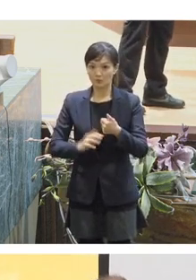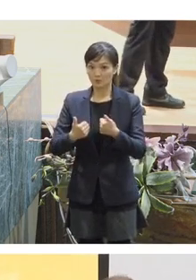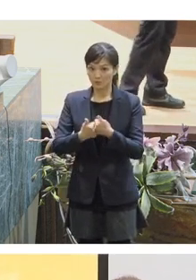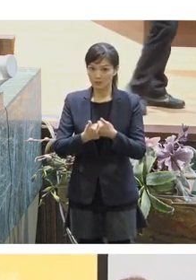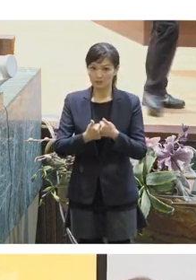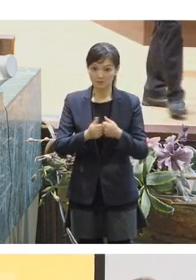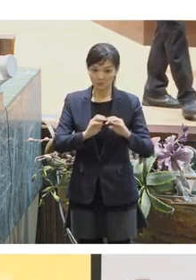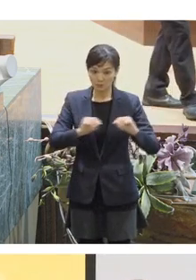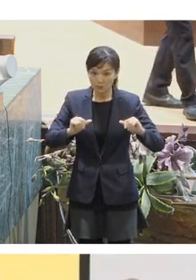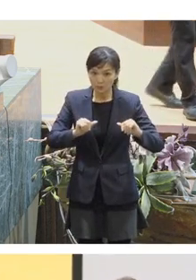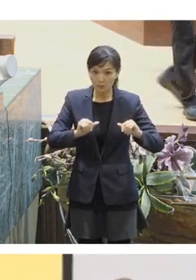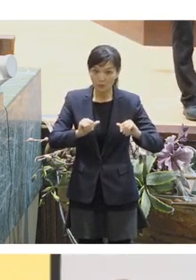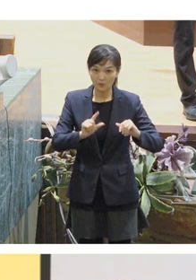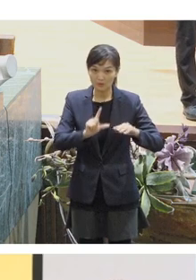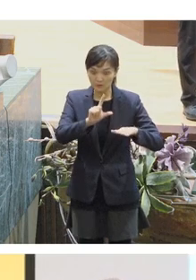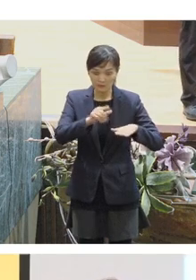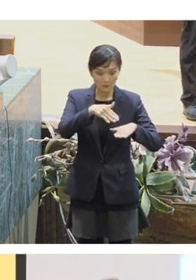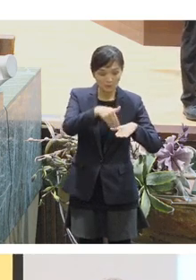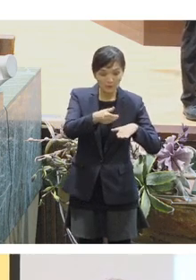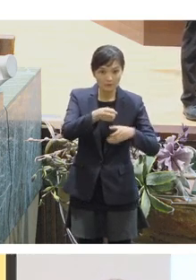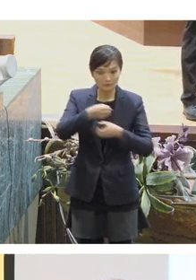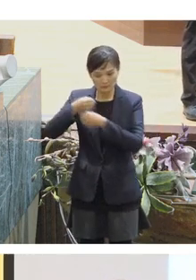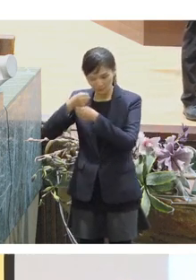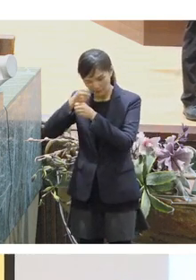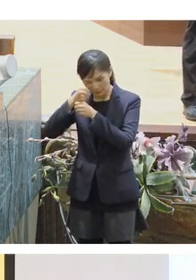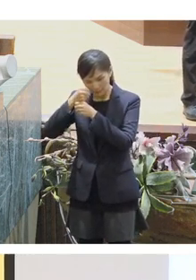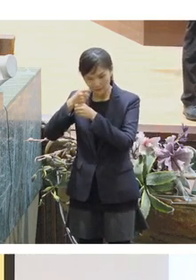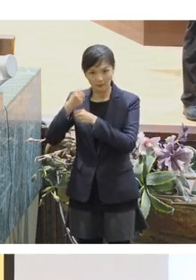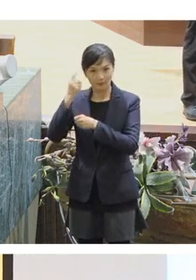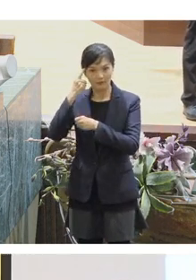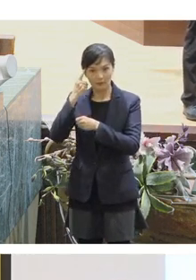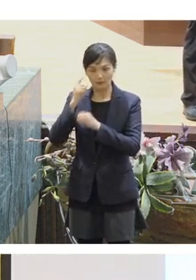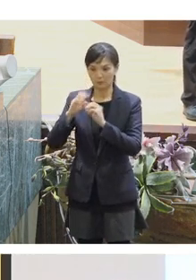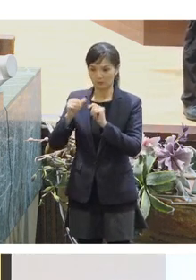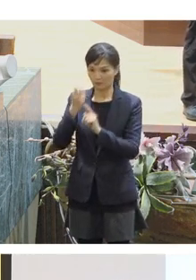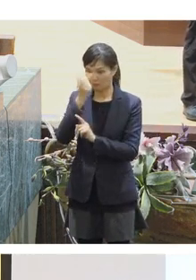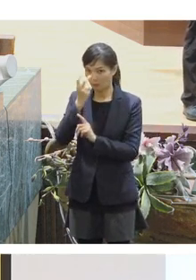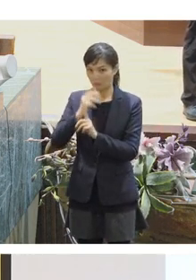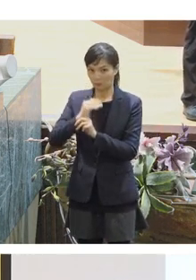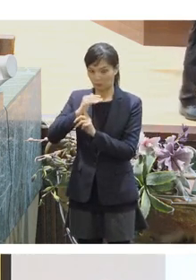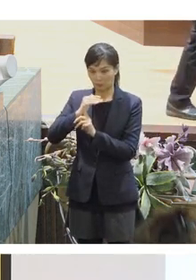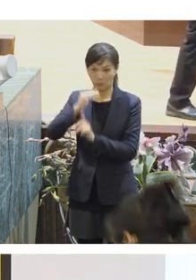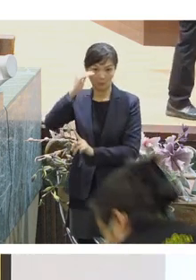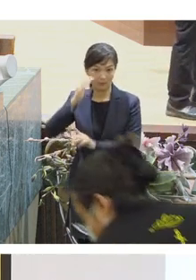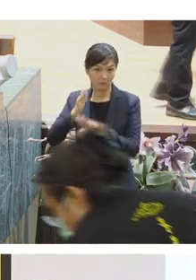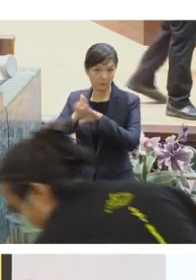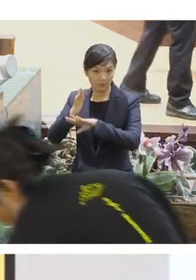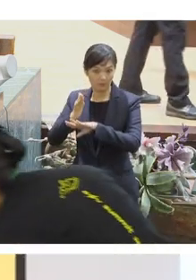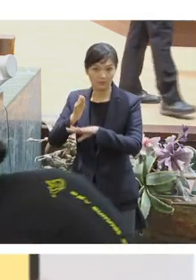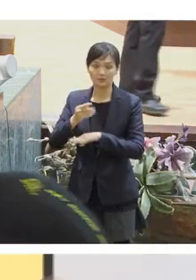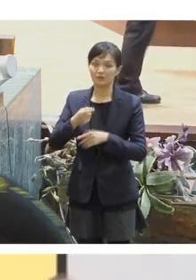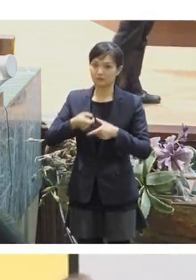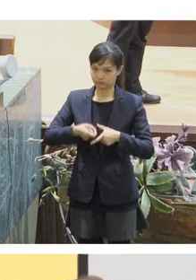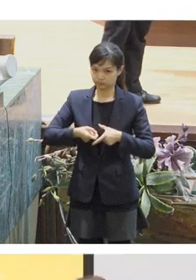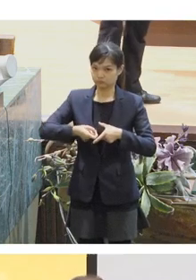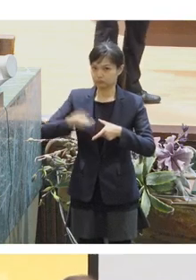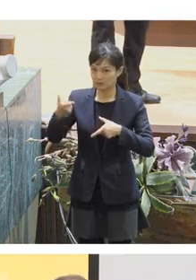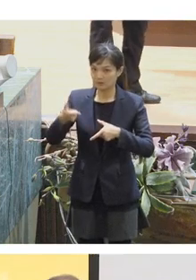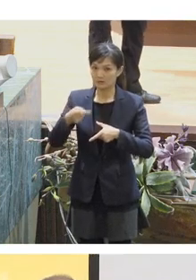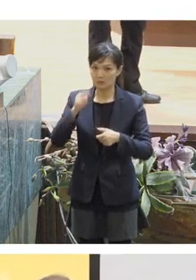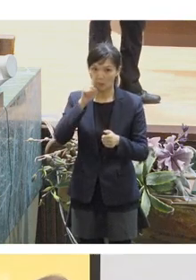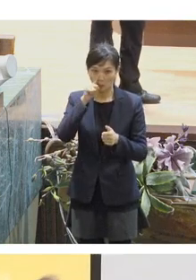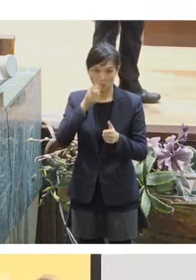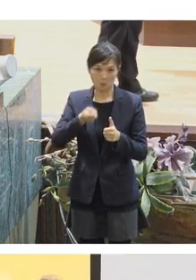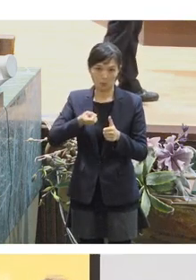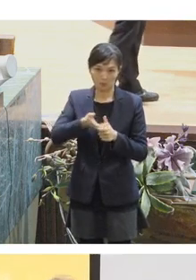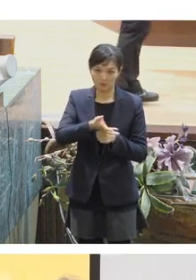做检测，他说超过土壤管制标准，要公告为污染控制